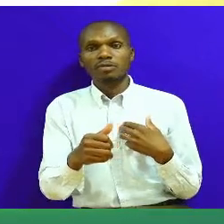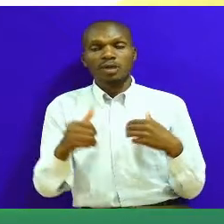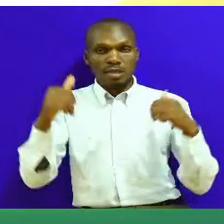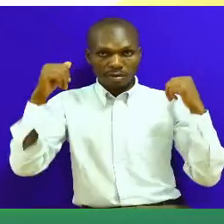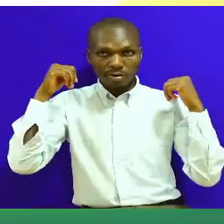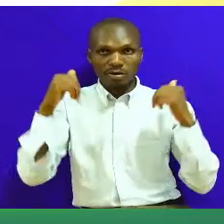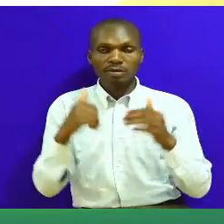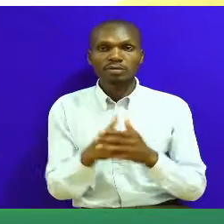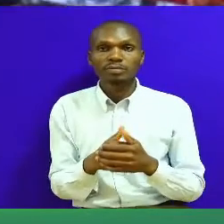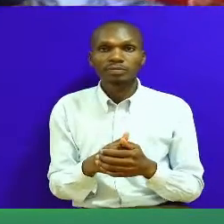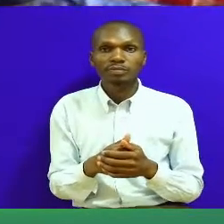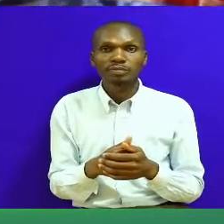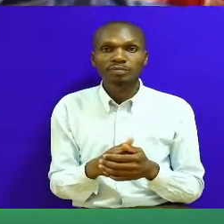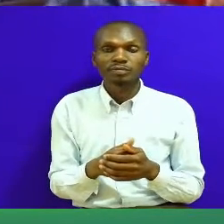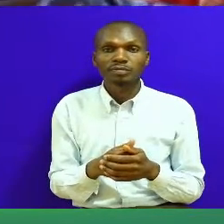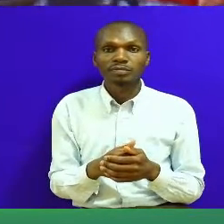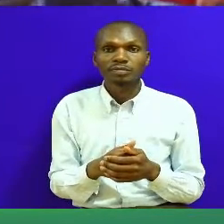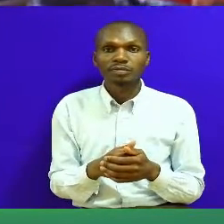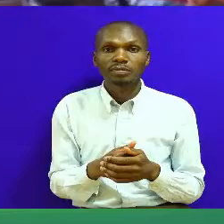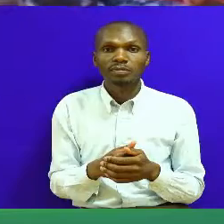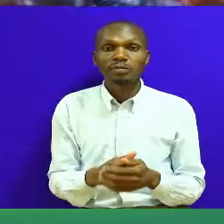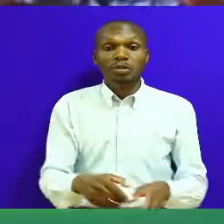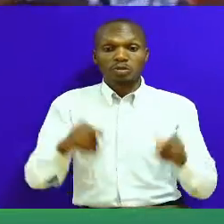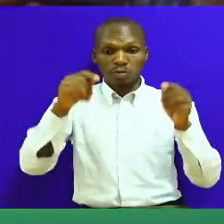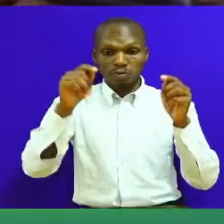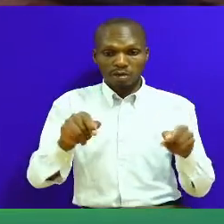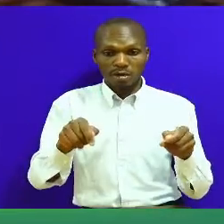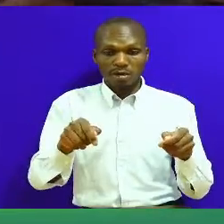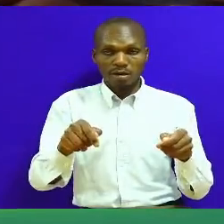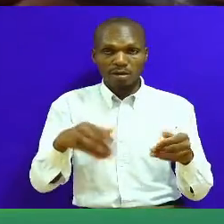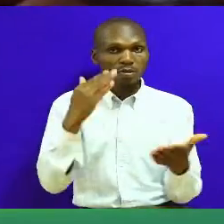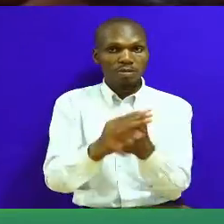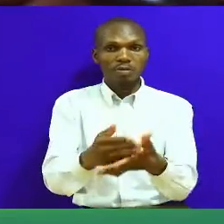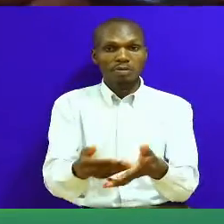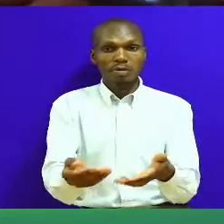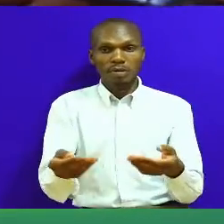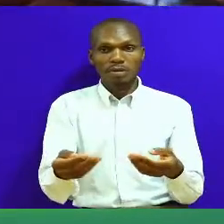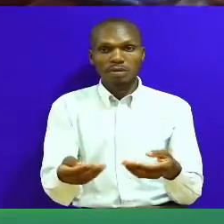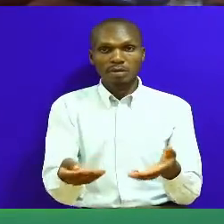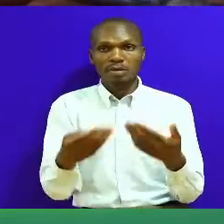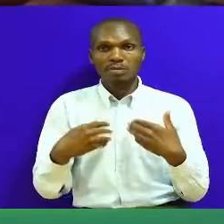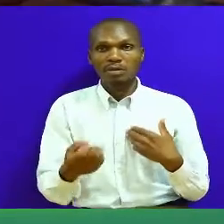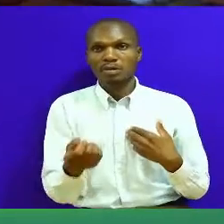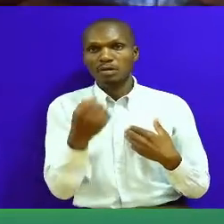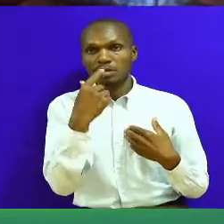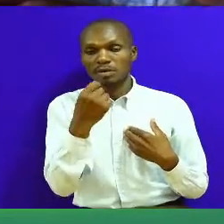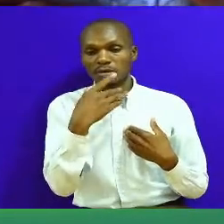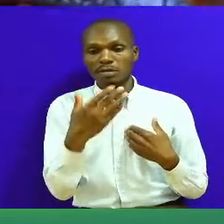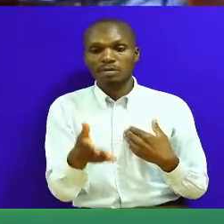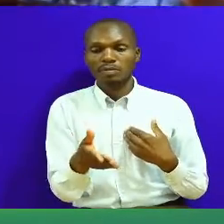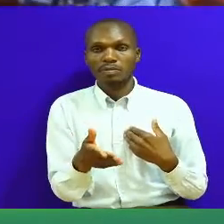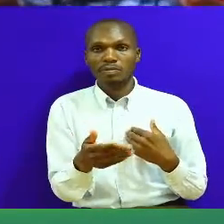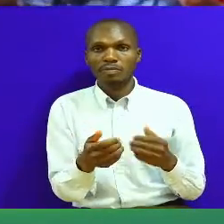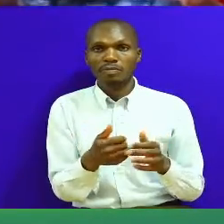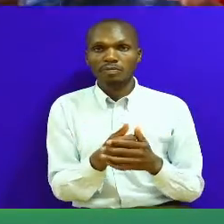yu ya Nyamira. Rero tuwa nyoli la maliogo kuruwe sewe wanazini kuru meds.